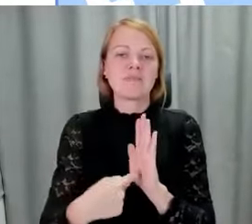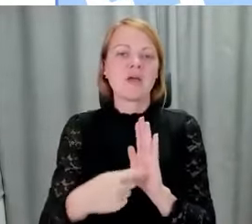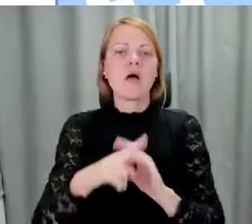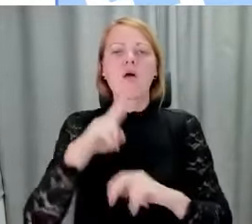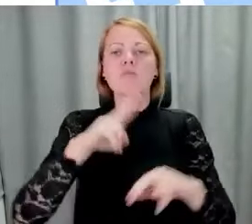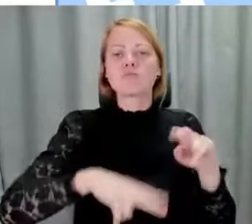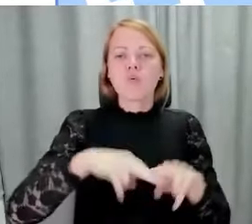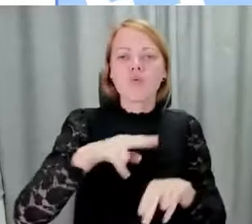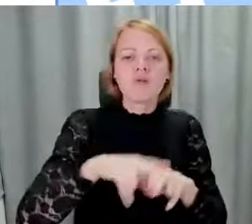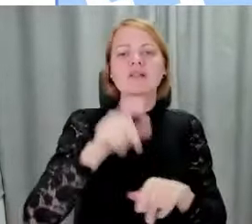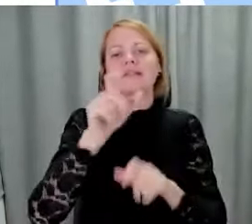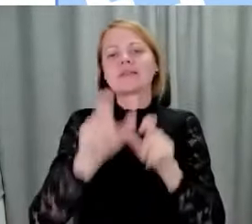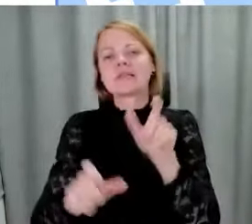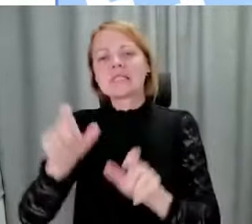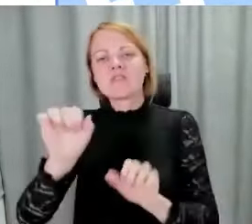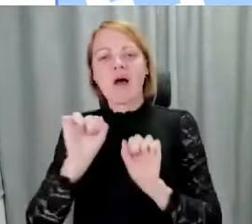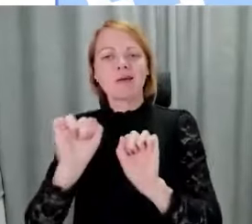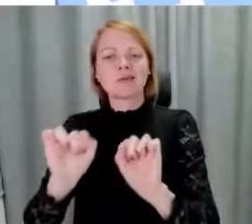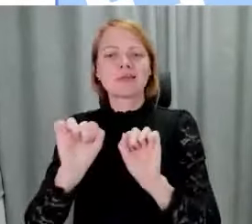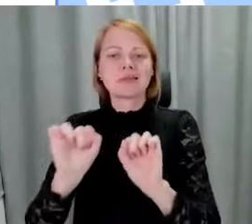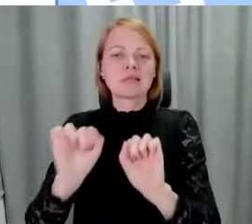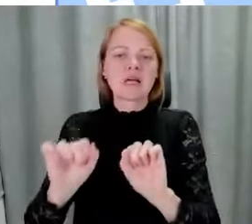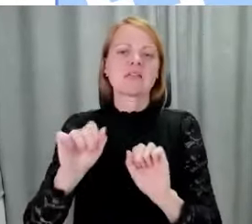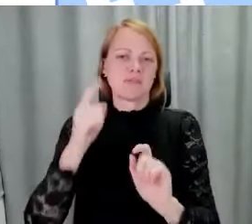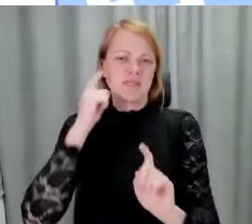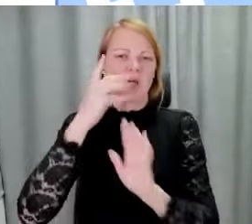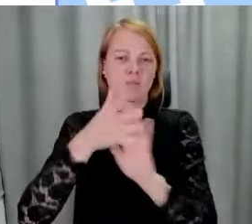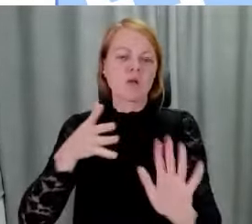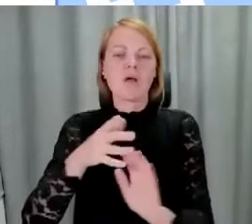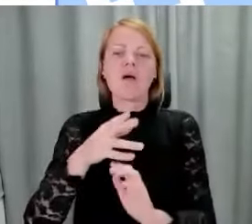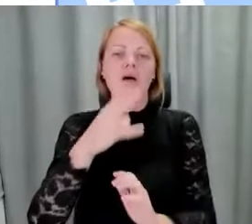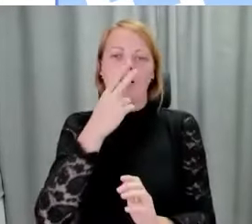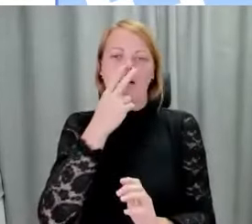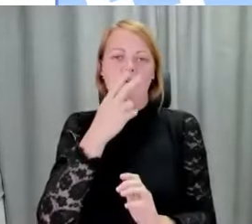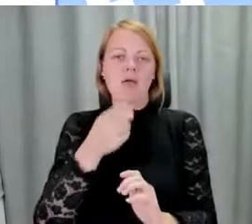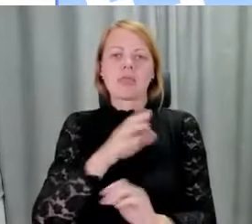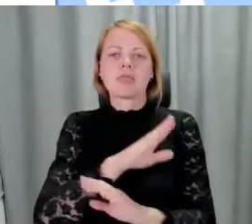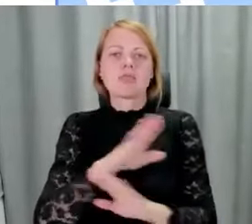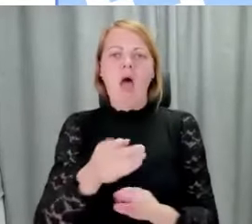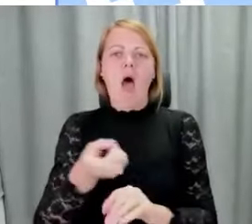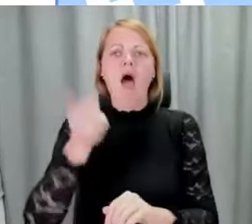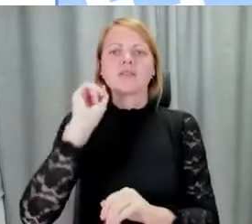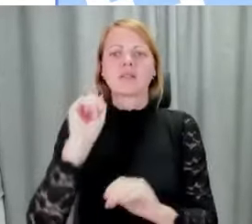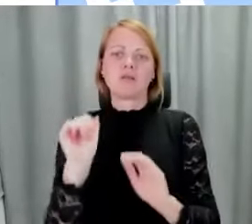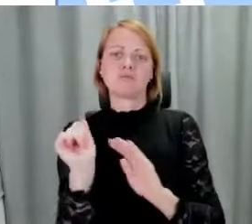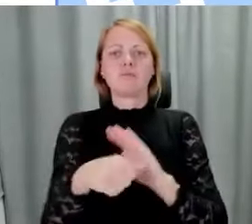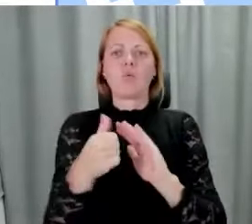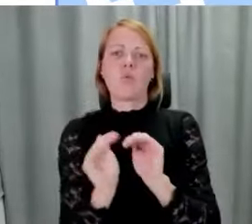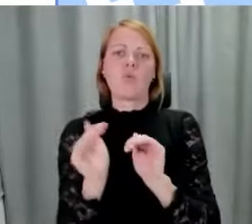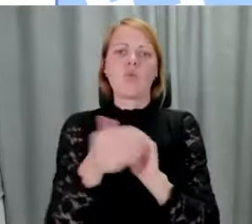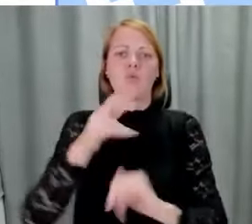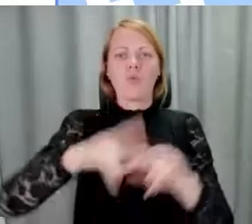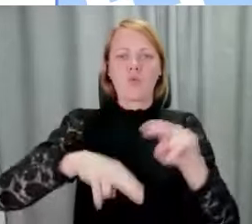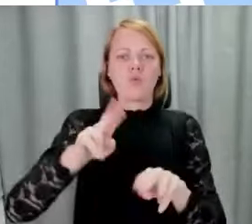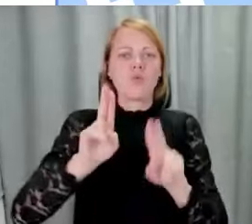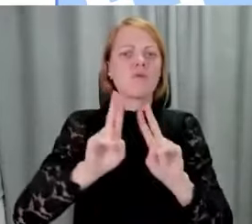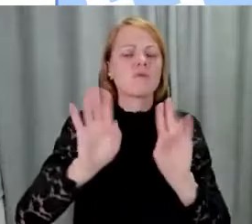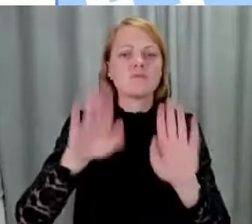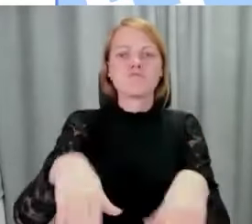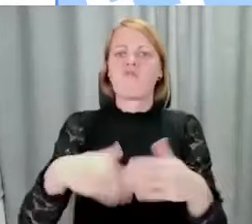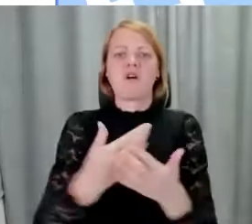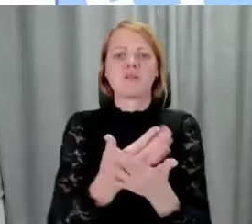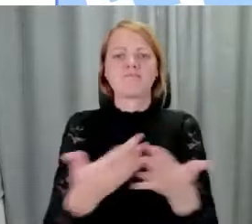civilās aizsardzības jomas regulējums, cik mēs to saprotam, neliedz būvēt jau kādu patvērumu vietu. Dažādākā veida, tai